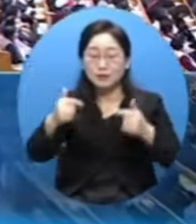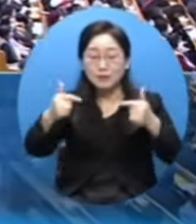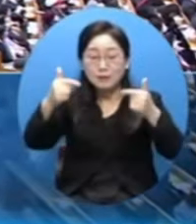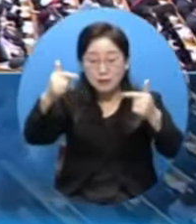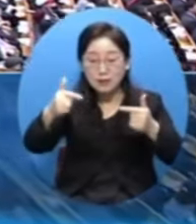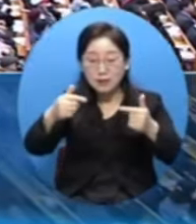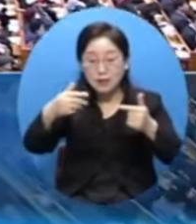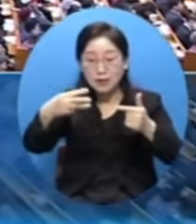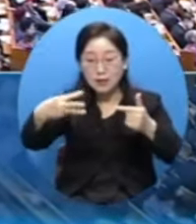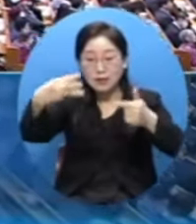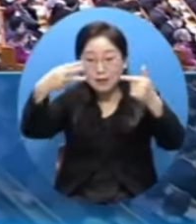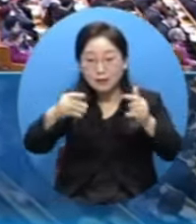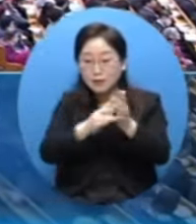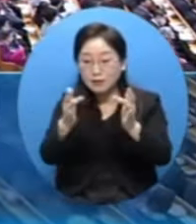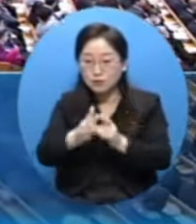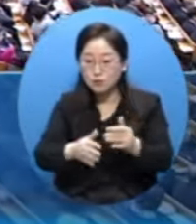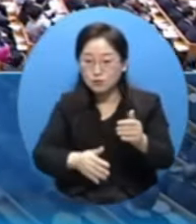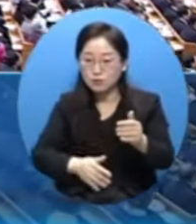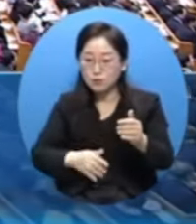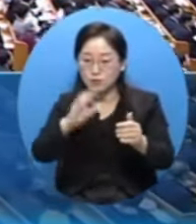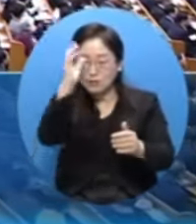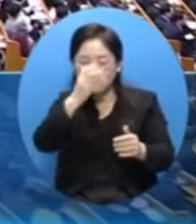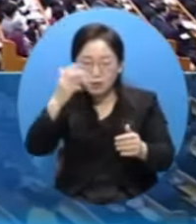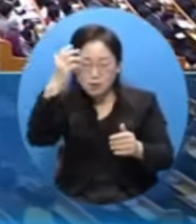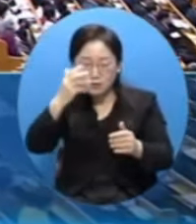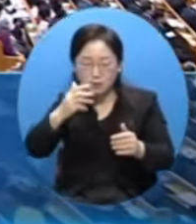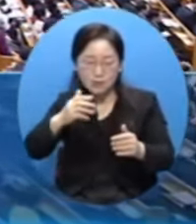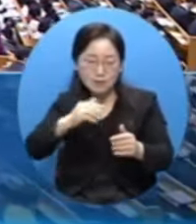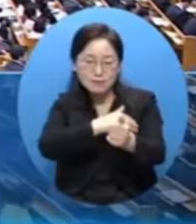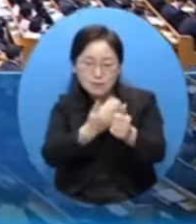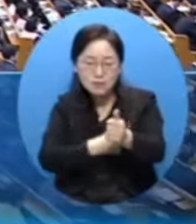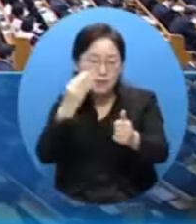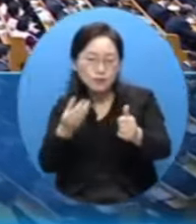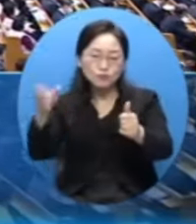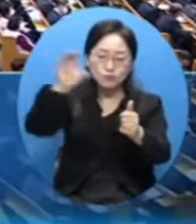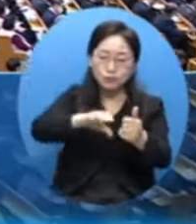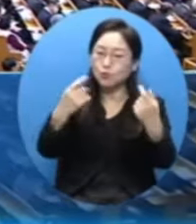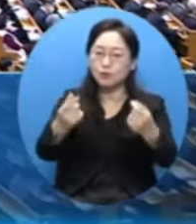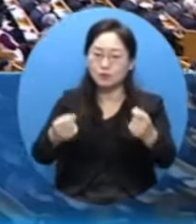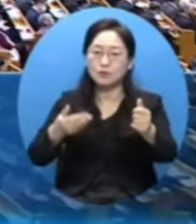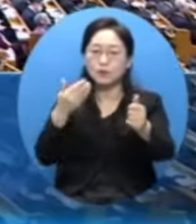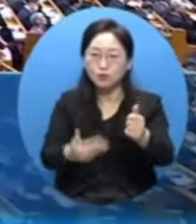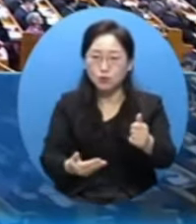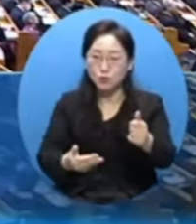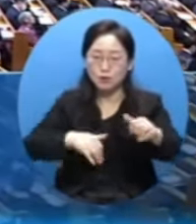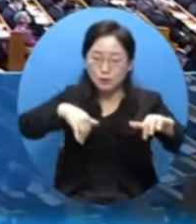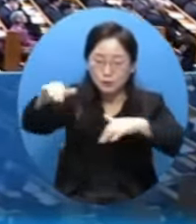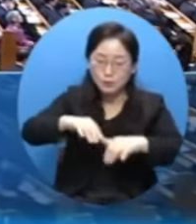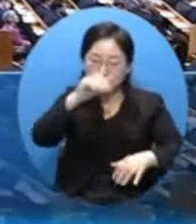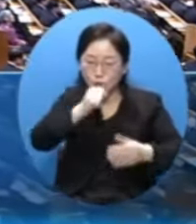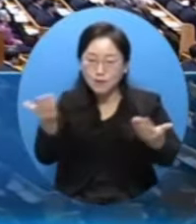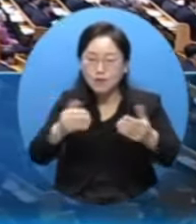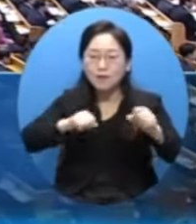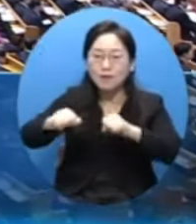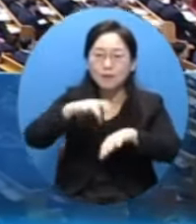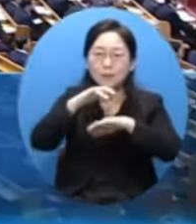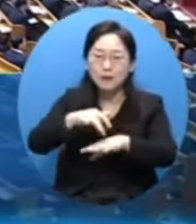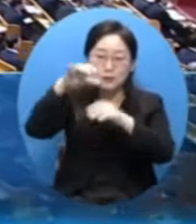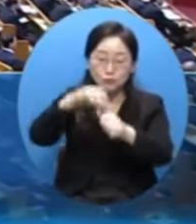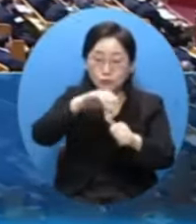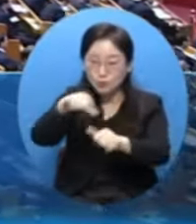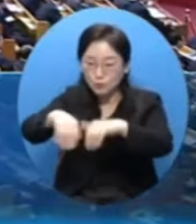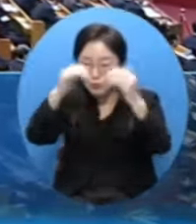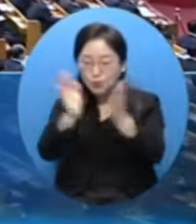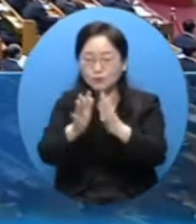예수에게 성령과 능력을 기름부터 다셨음에 그가 두루다니시며 선한 일을 행하시고 마귀에게 눌린